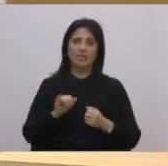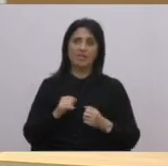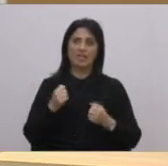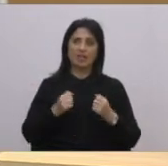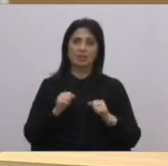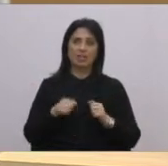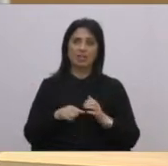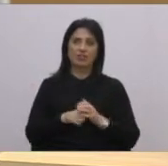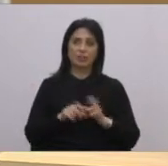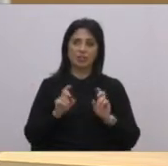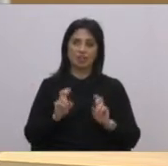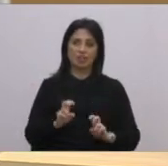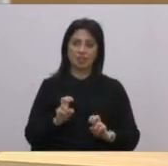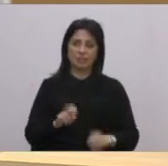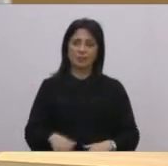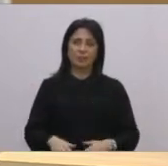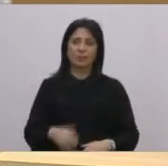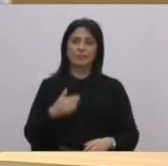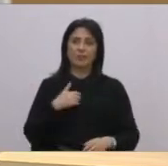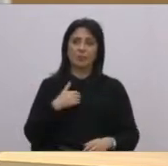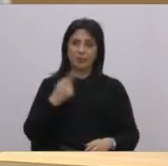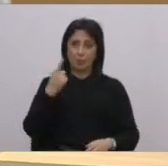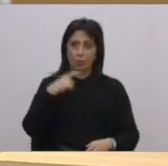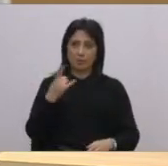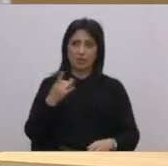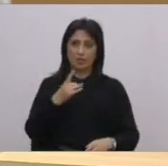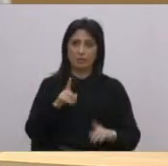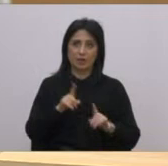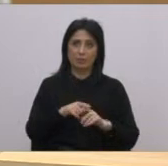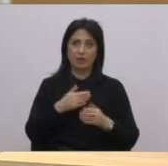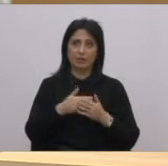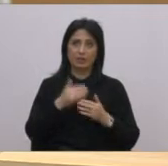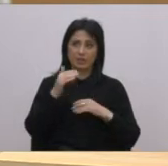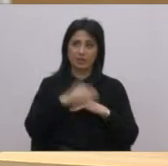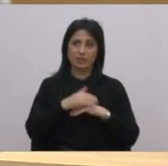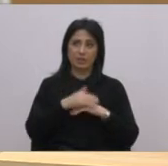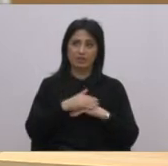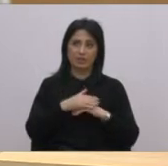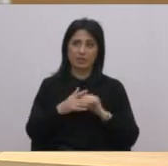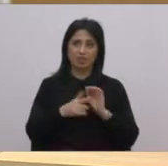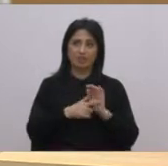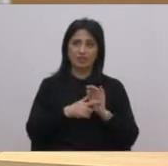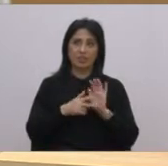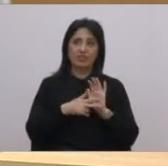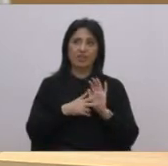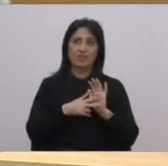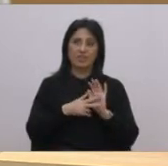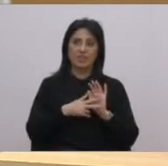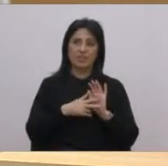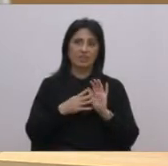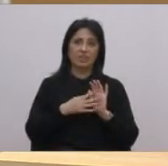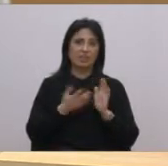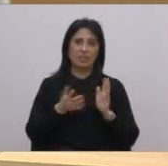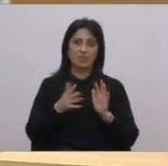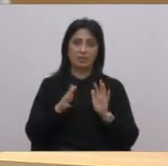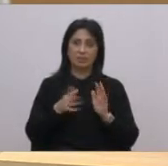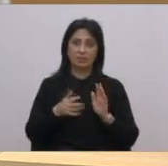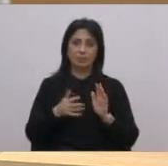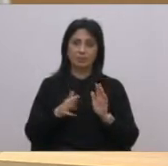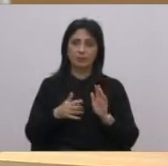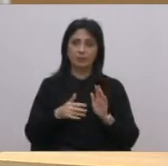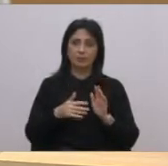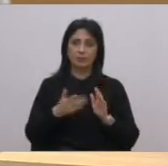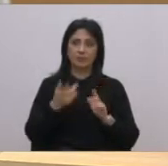სატრანსპორტო საშუალებაზე იჯექით. მე მომიწია ერთხელ ასე მაგალითად საღამოს 7 საათზე, 8 საათზე თუ 9 საათზე